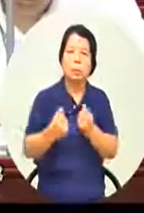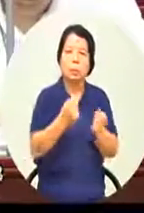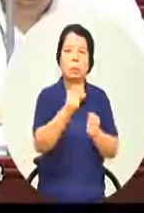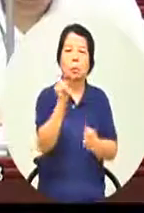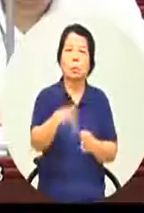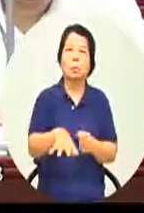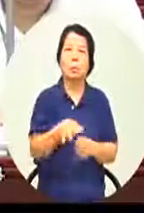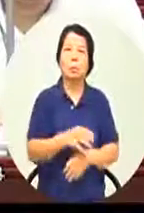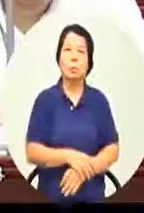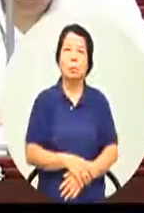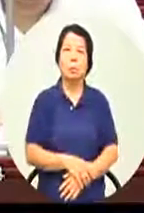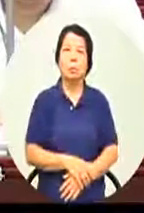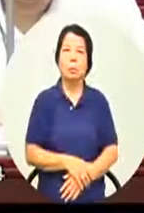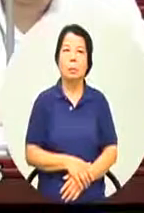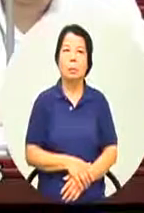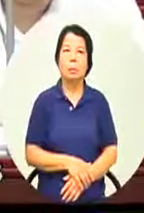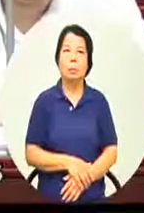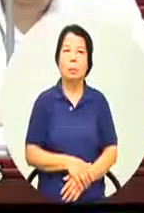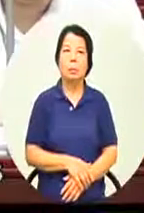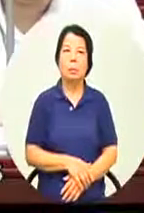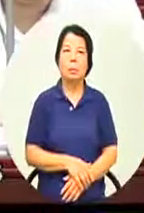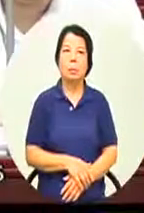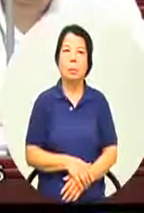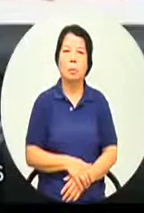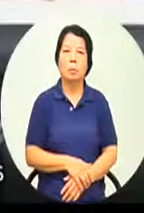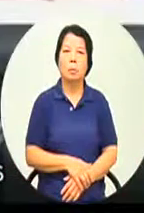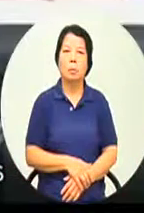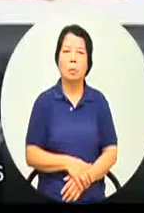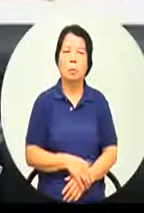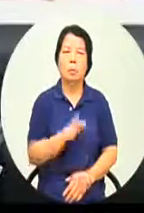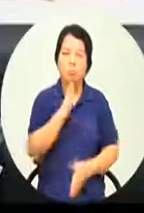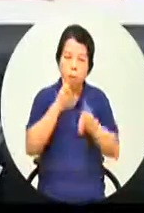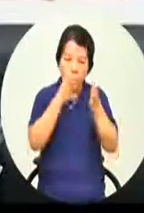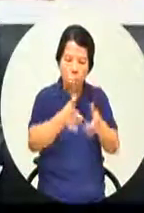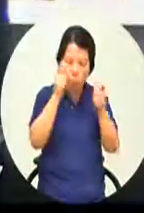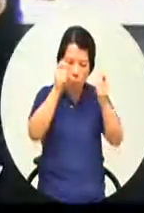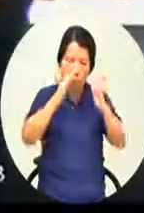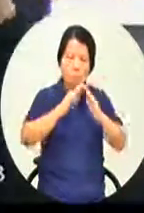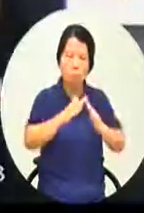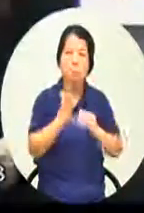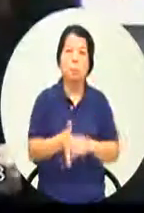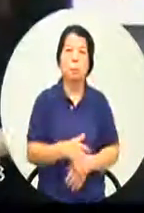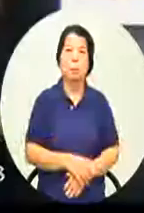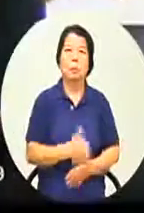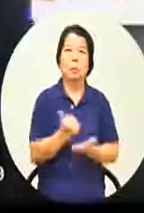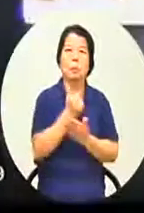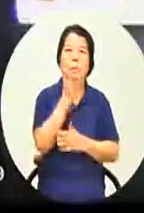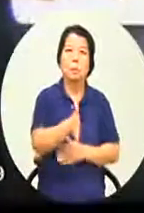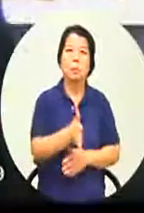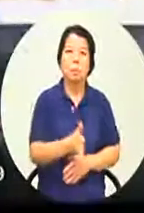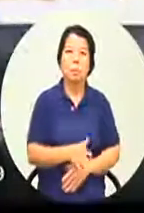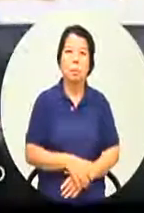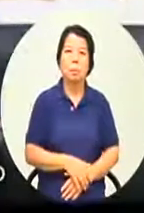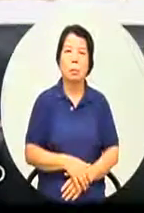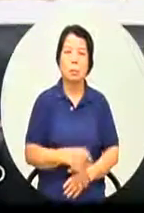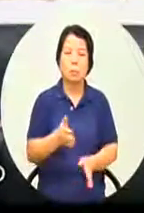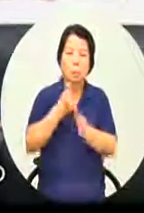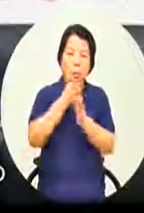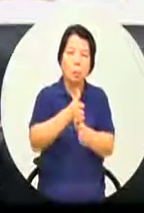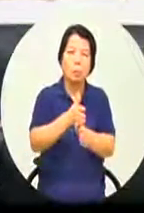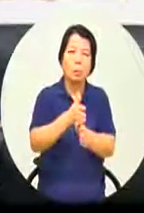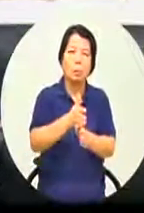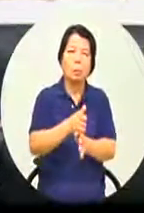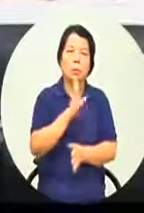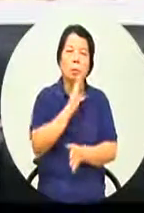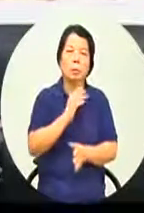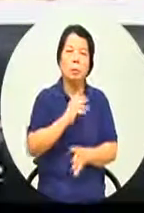因为那个 是你是说告诉我高雄市还是别的地方？是不是在高雄市？ 是在高雄 市。是嘛？那我请问你，我们这个双层巴士是电